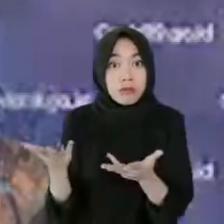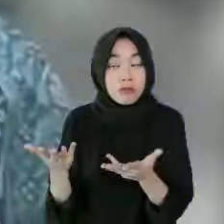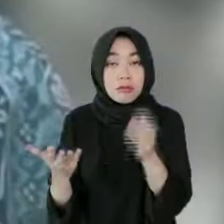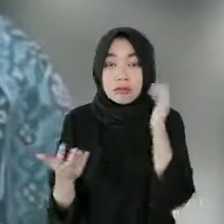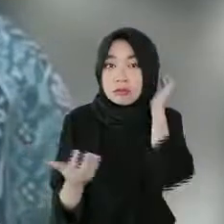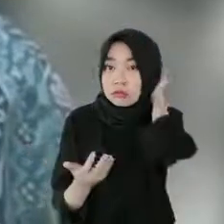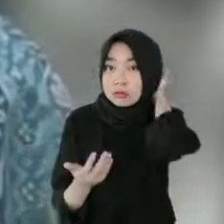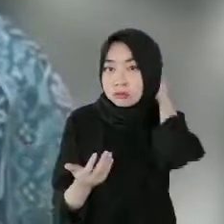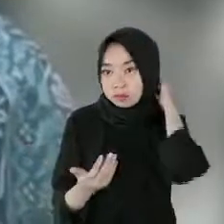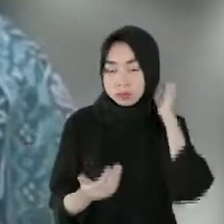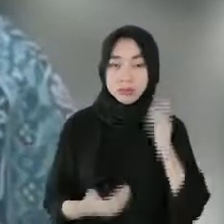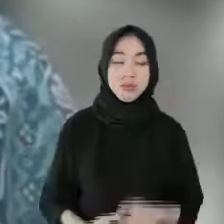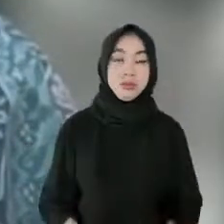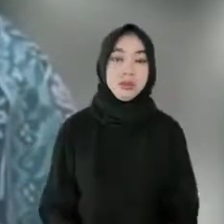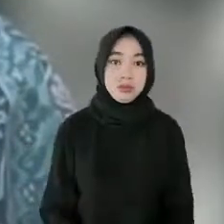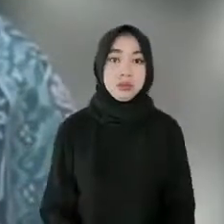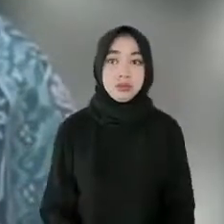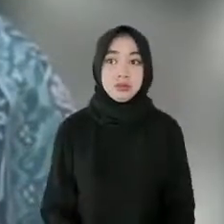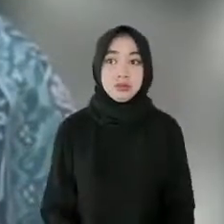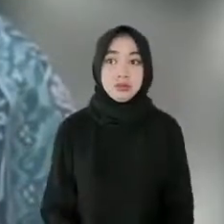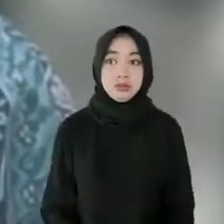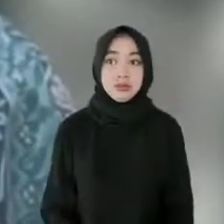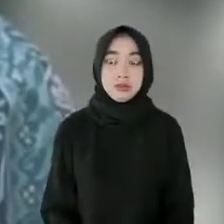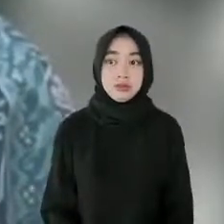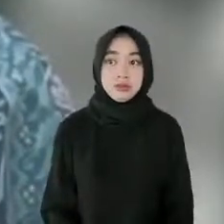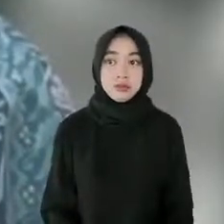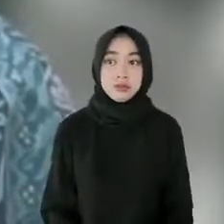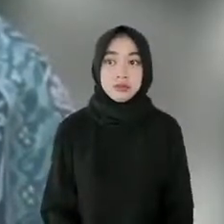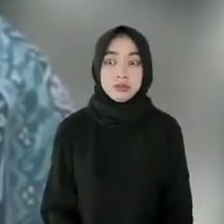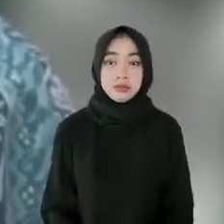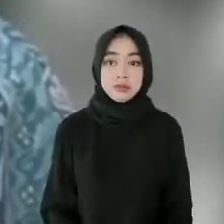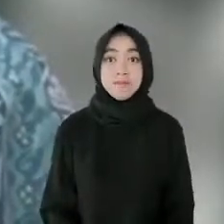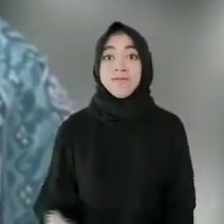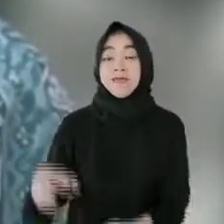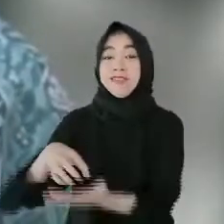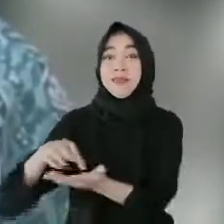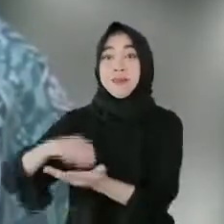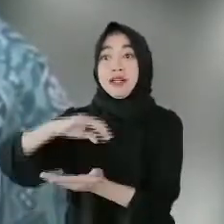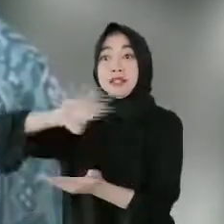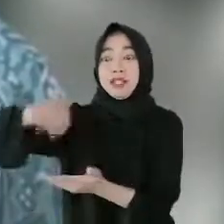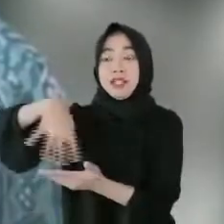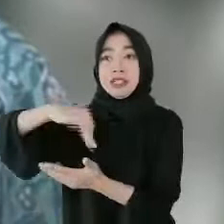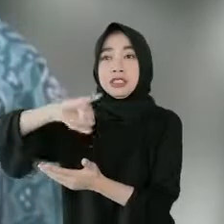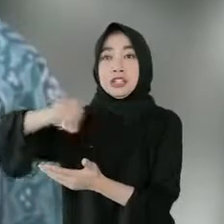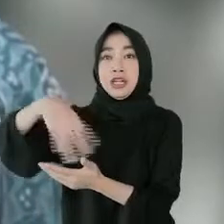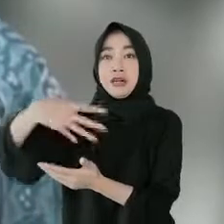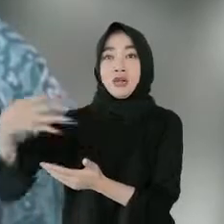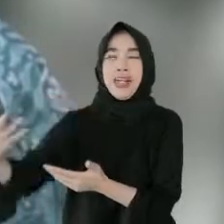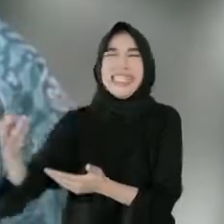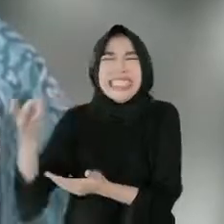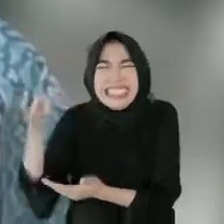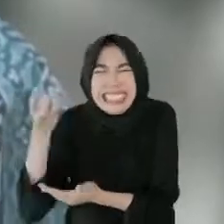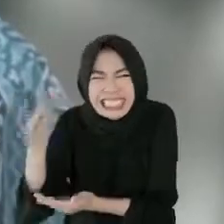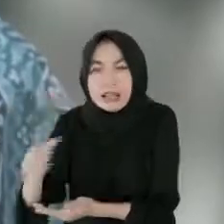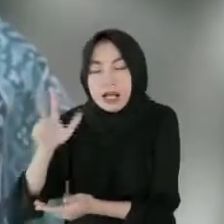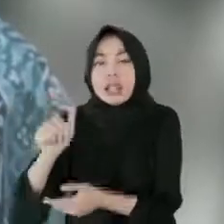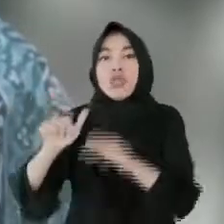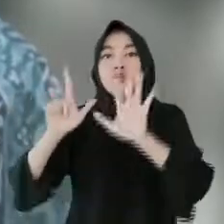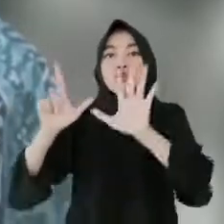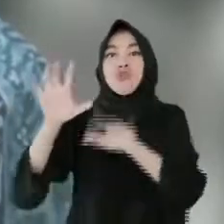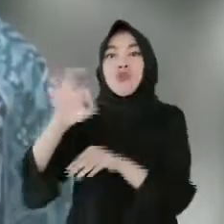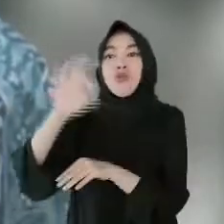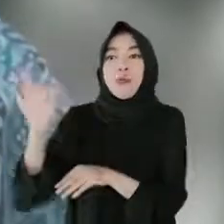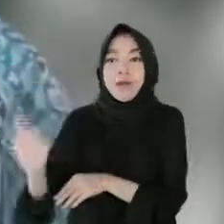ini ya di beberapa di Jayapura itu sudah hampir mendekati 70%